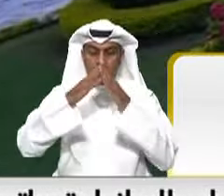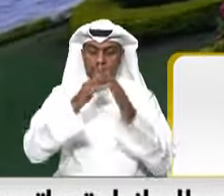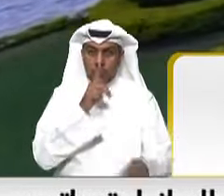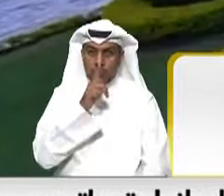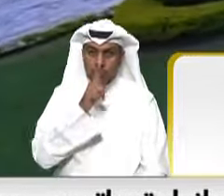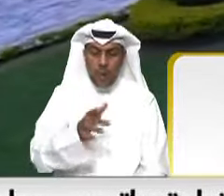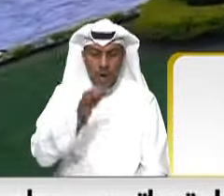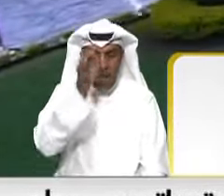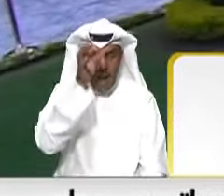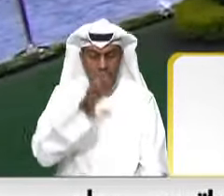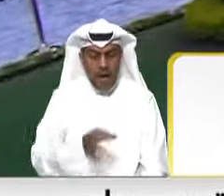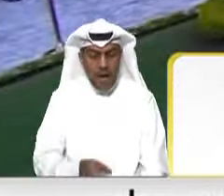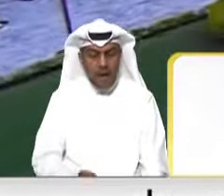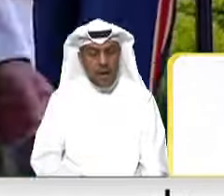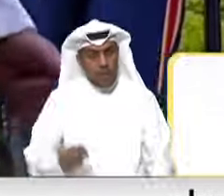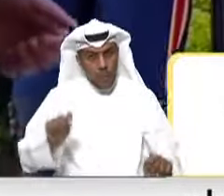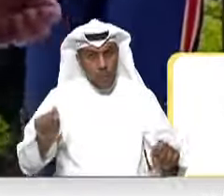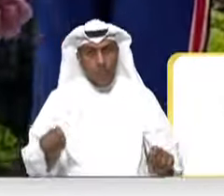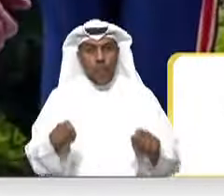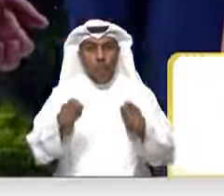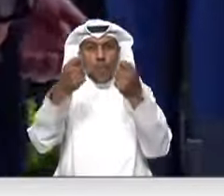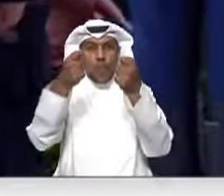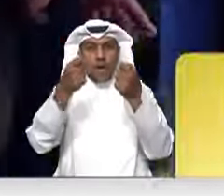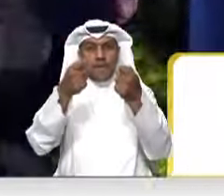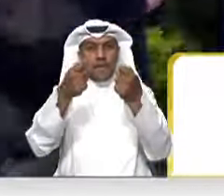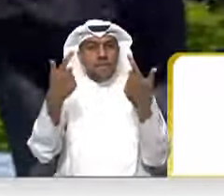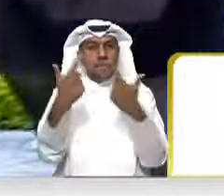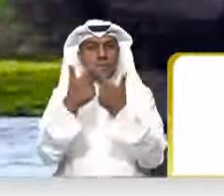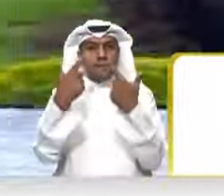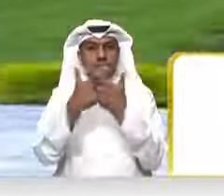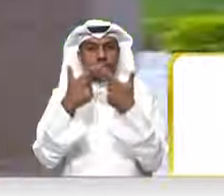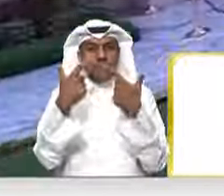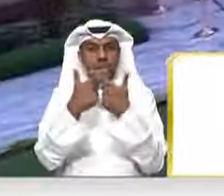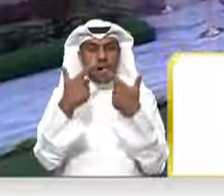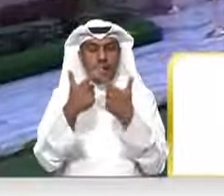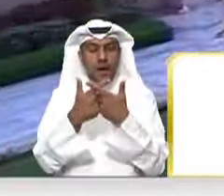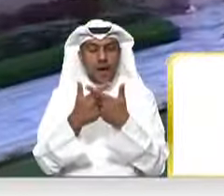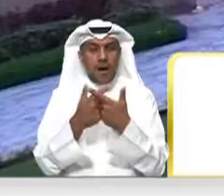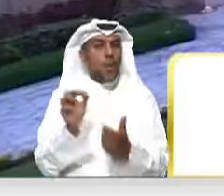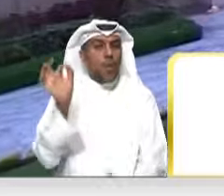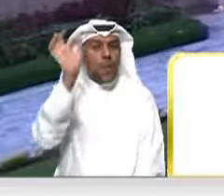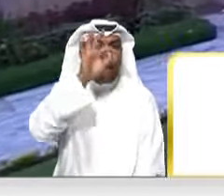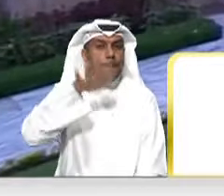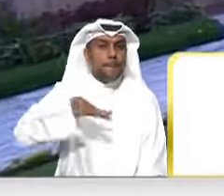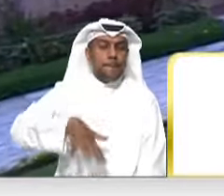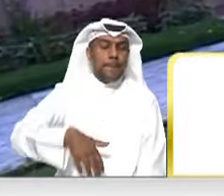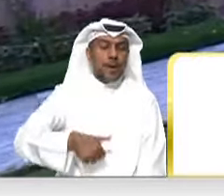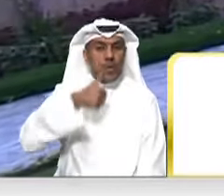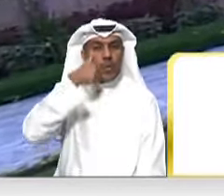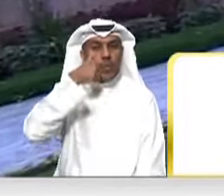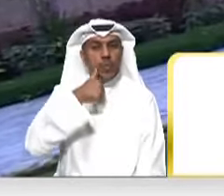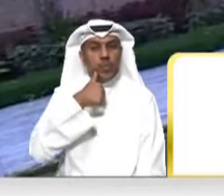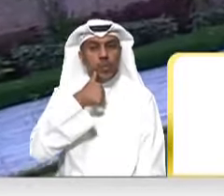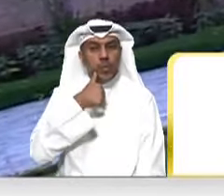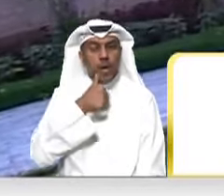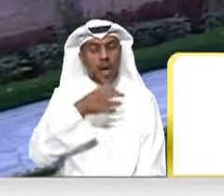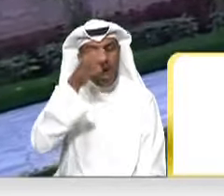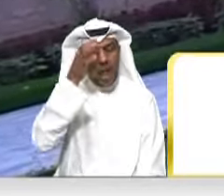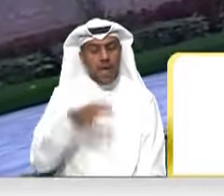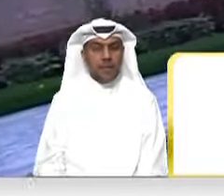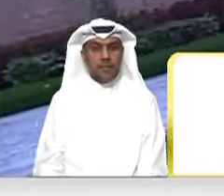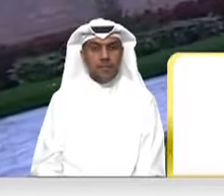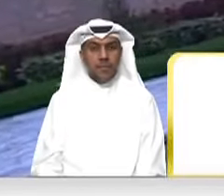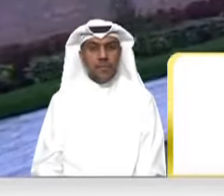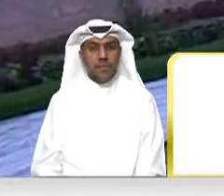لوقف فوري ومستدام لإطلاق النار في السودان ورفض التدخلات الخارجية لدعم أي من الأطراف